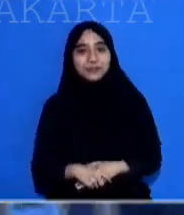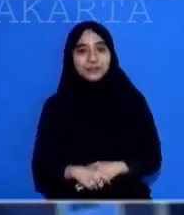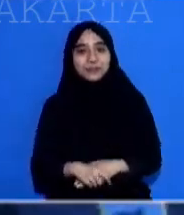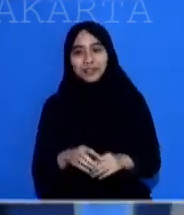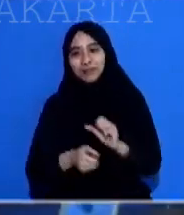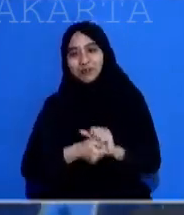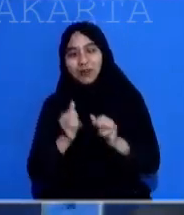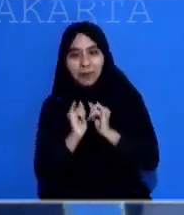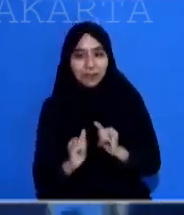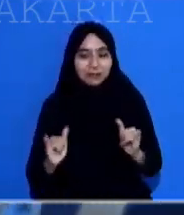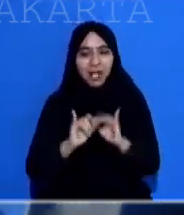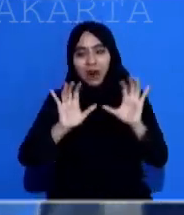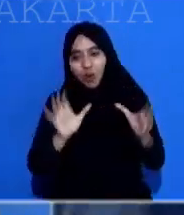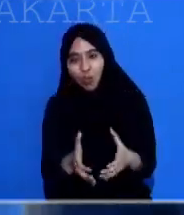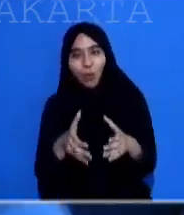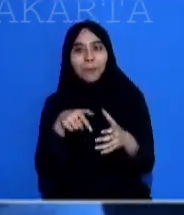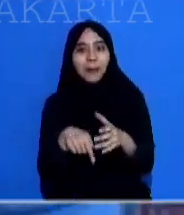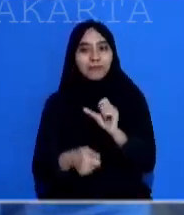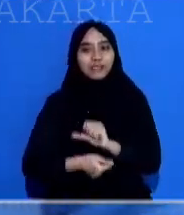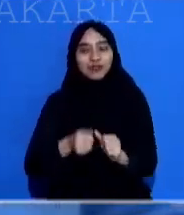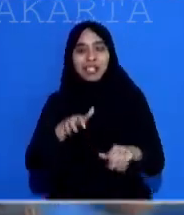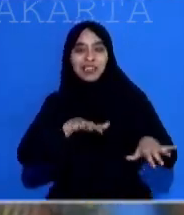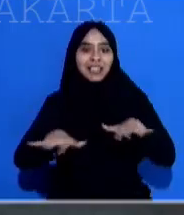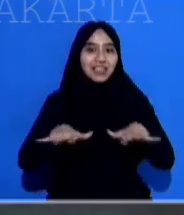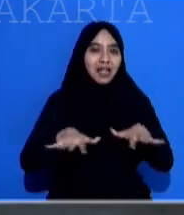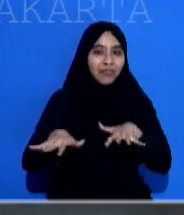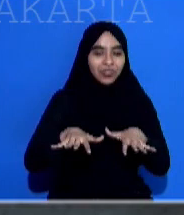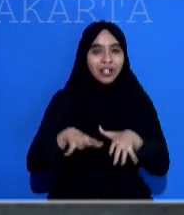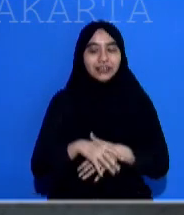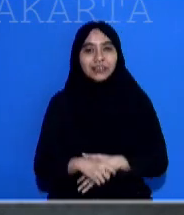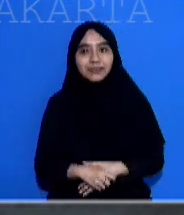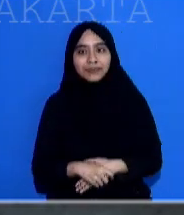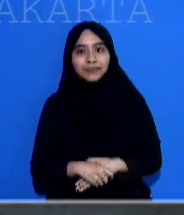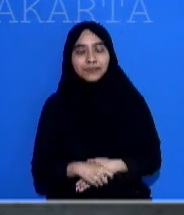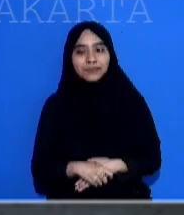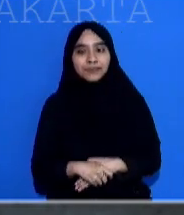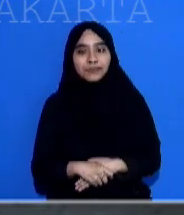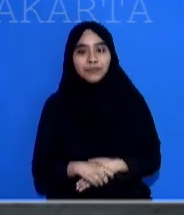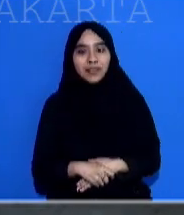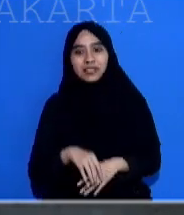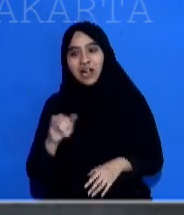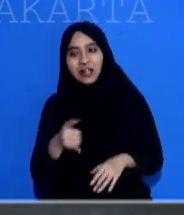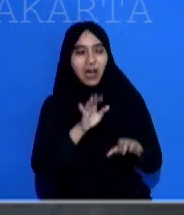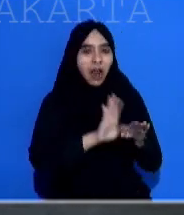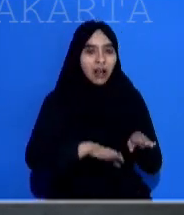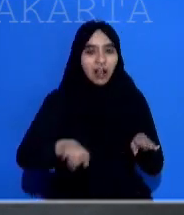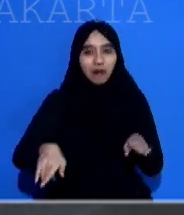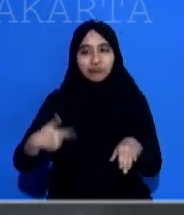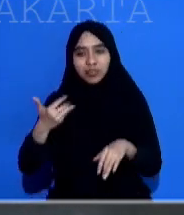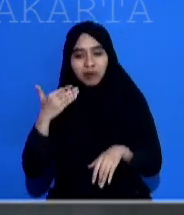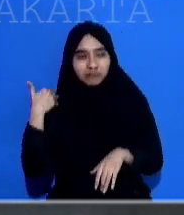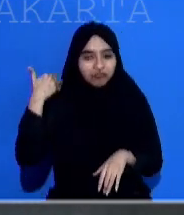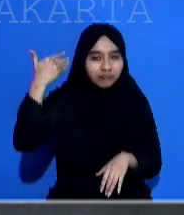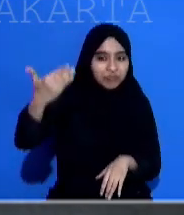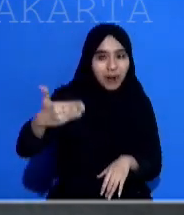kekumpakan dalam permainan ini juga untuk menguji strategi siswa dengan demikian anak-anak ke depannya Saya